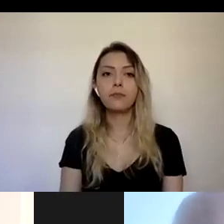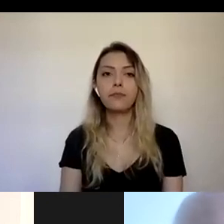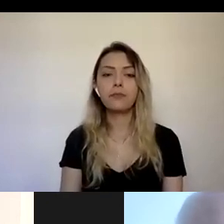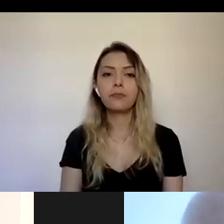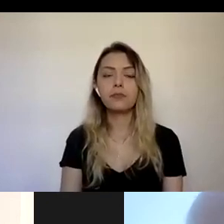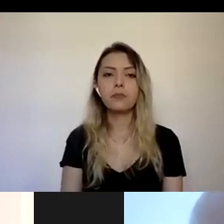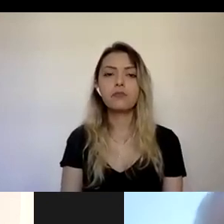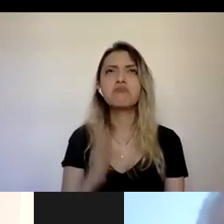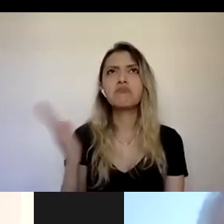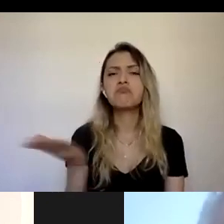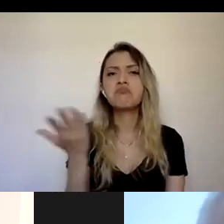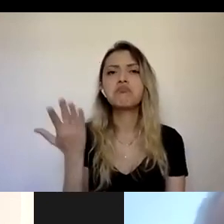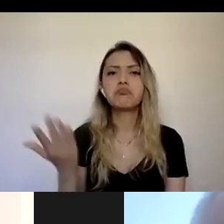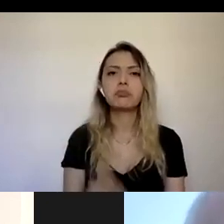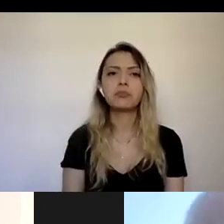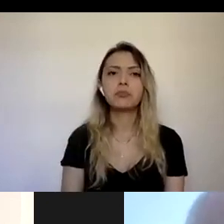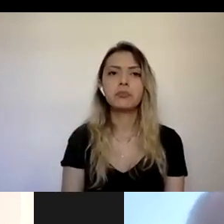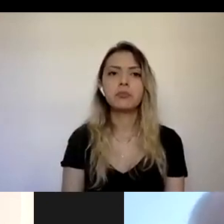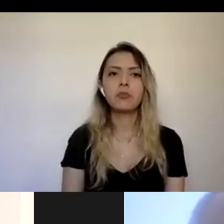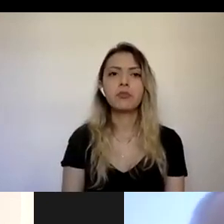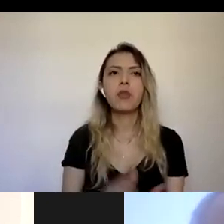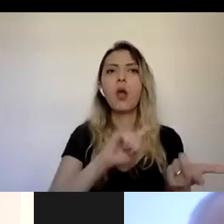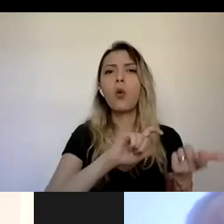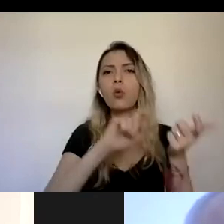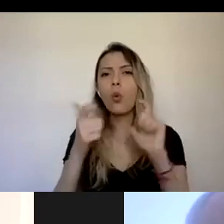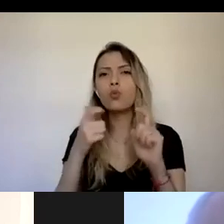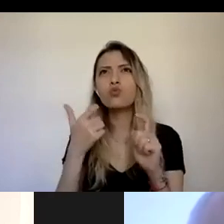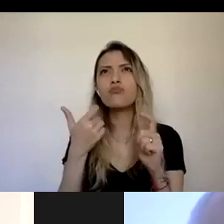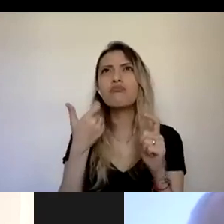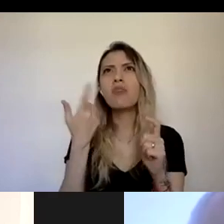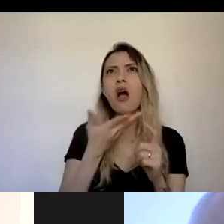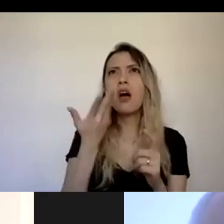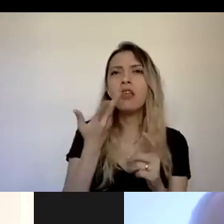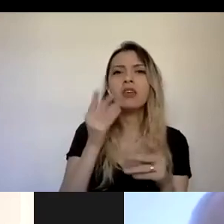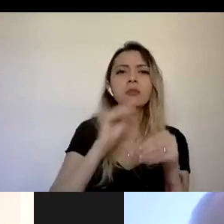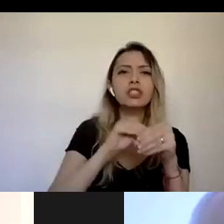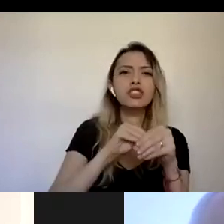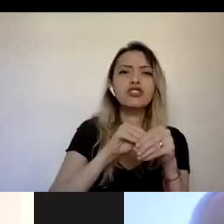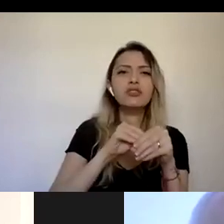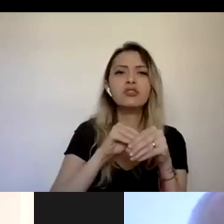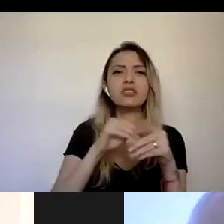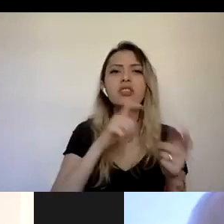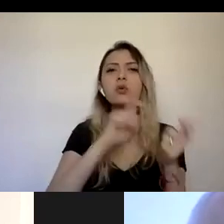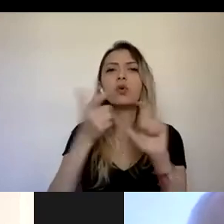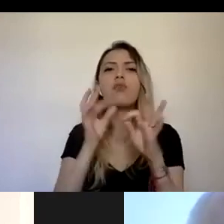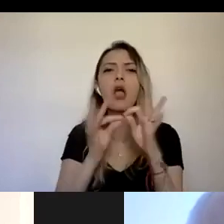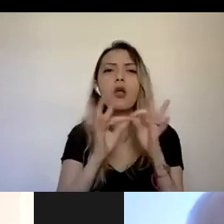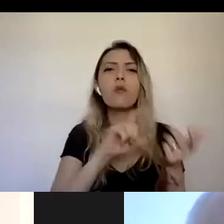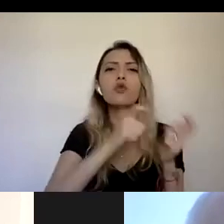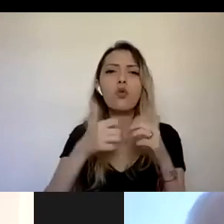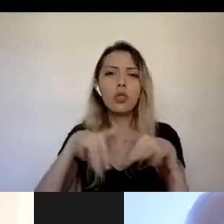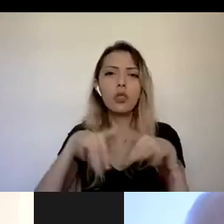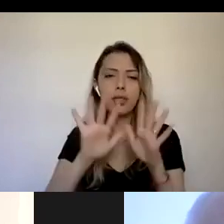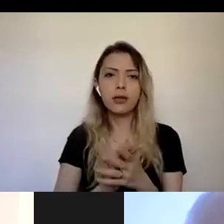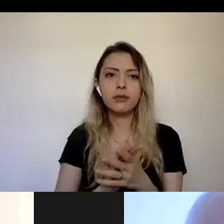ne bileyim, göç durumundan kastım sadece hani iç göç ya da ekonomik göç değil,